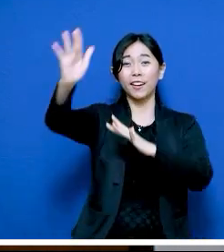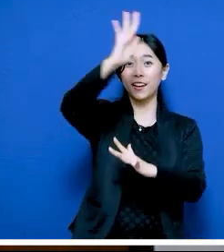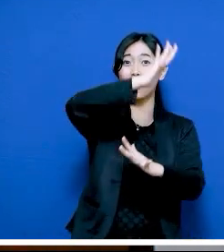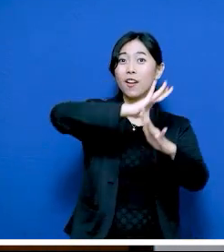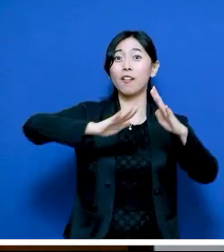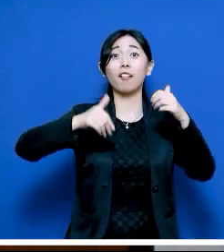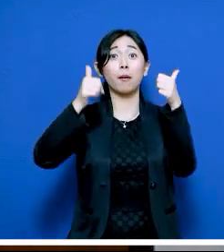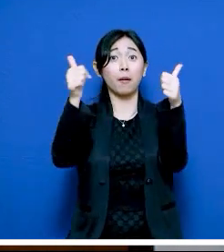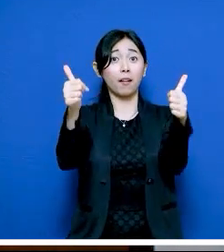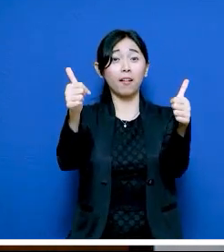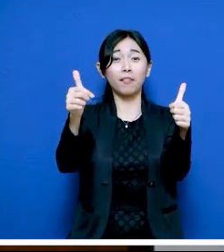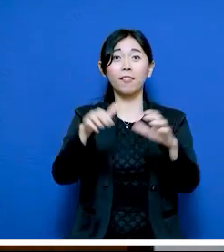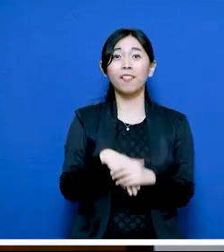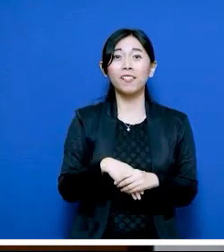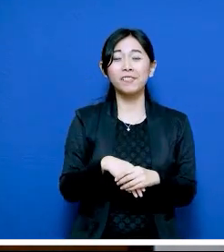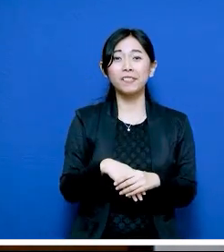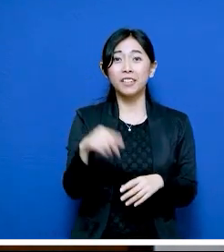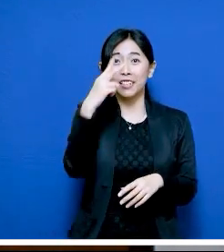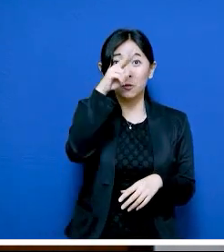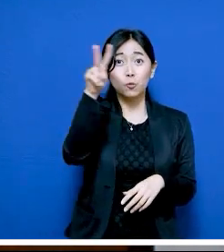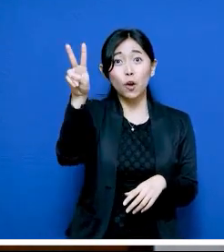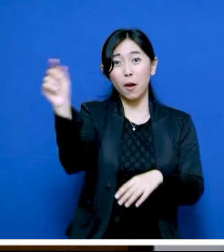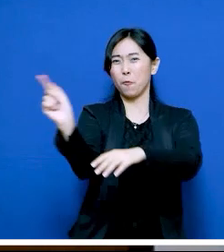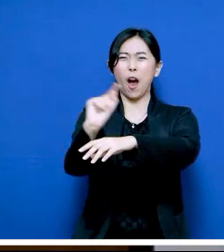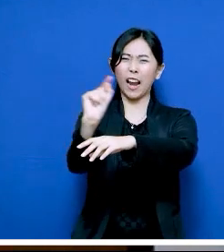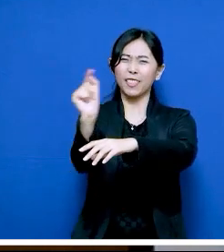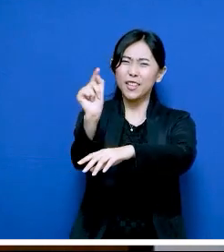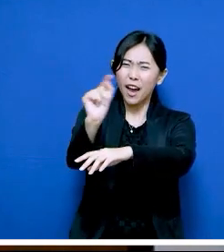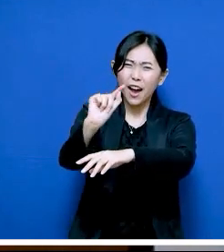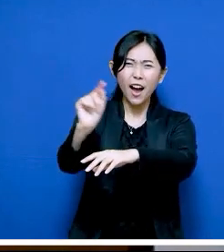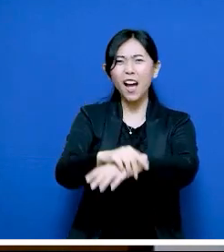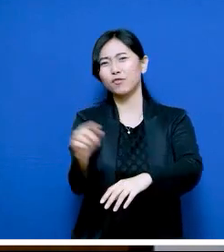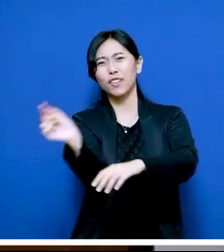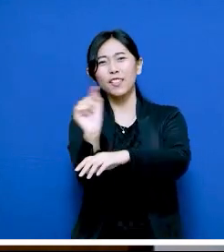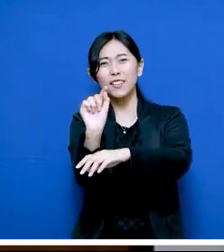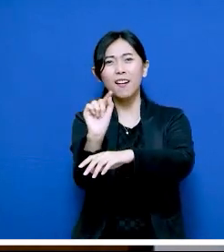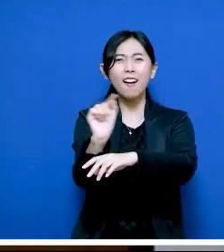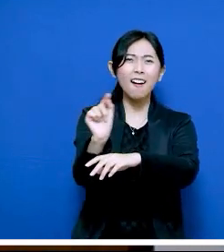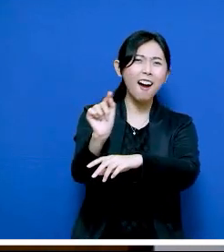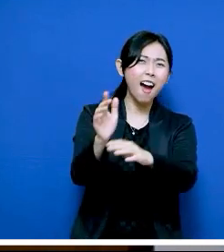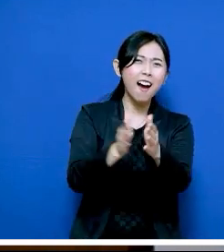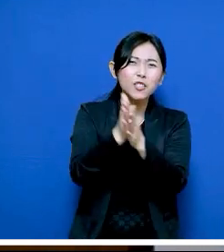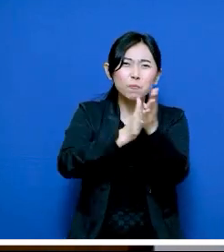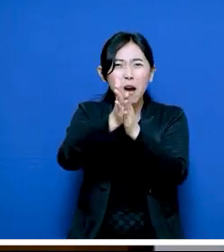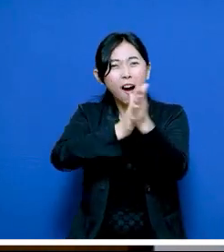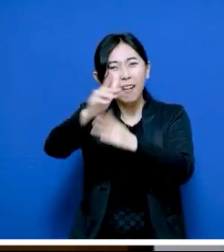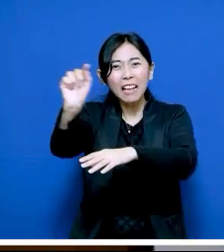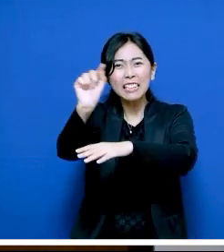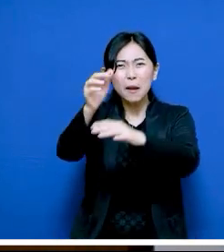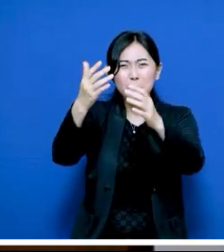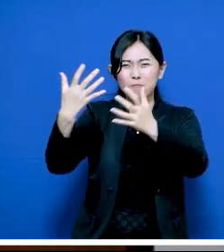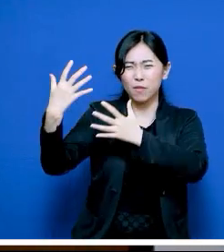profesional yang ditunjukkan dengan latihan dan latihan. Latihan yang sangat